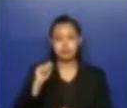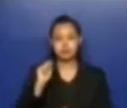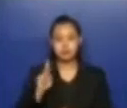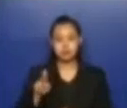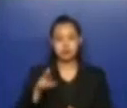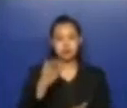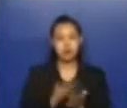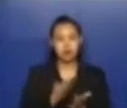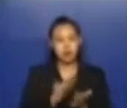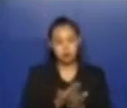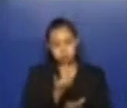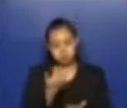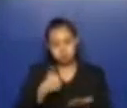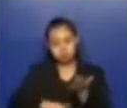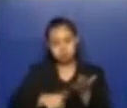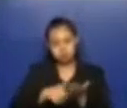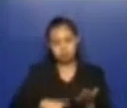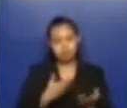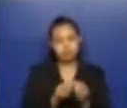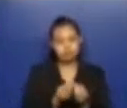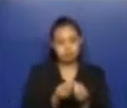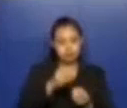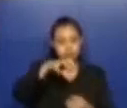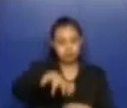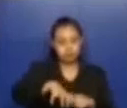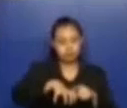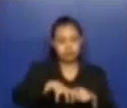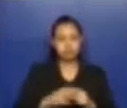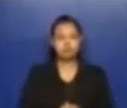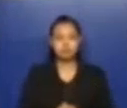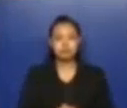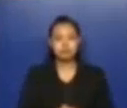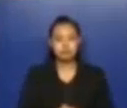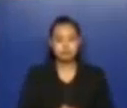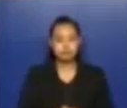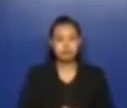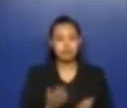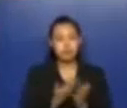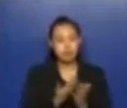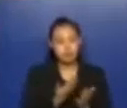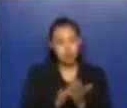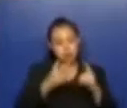โดยใช้ภาษีที่ดินและสิ่งปลูกสร้างนี้ทำให้รายได้ของท้องถิ่นลดลง